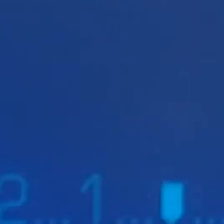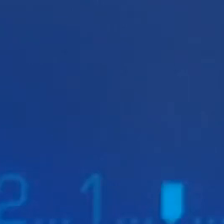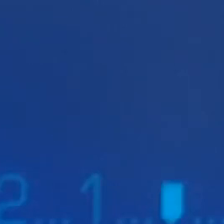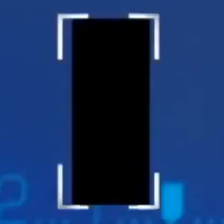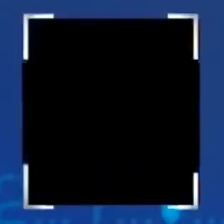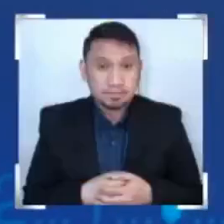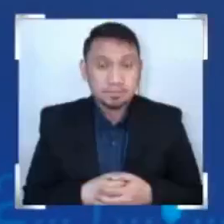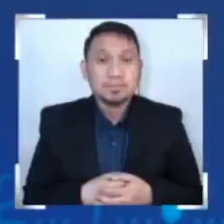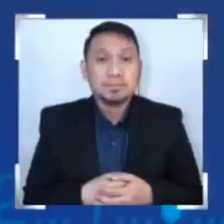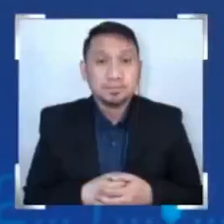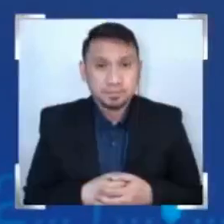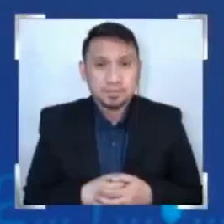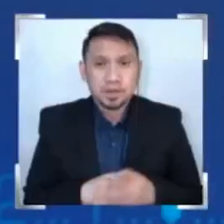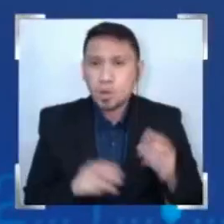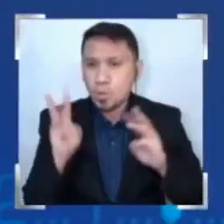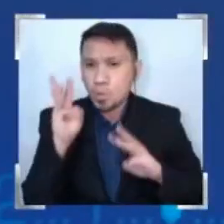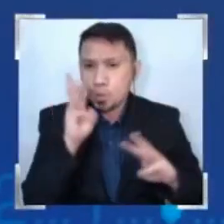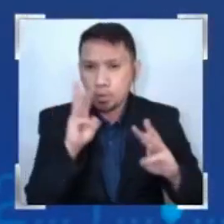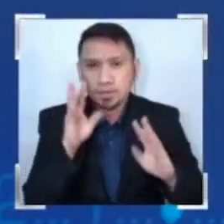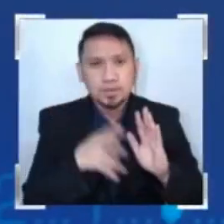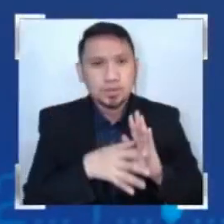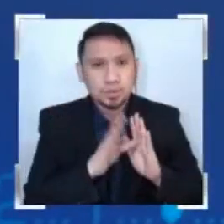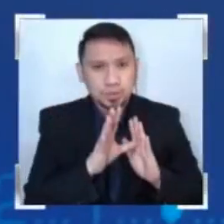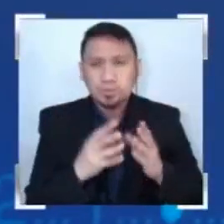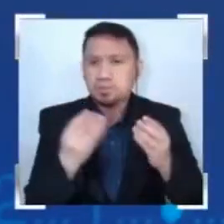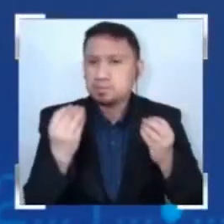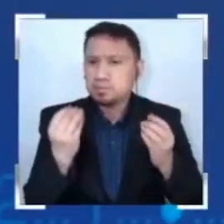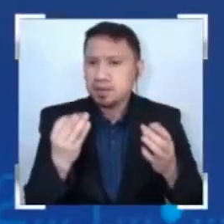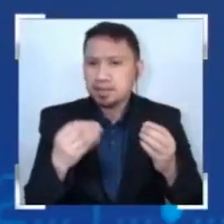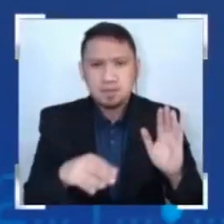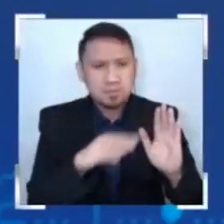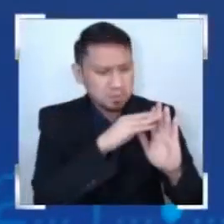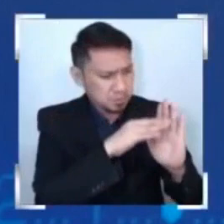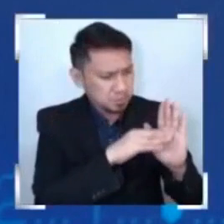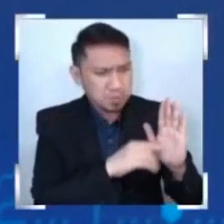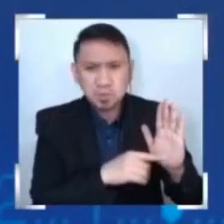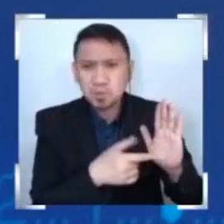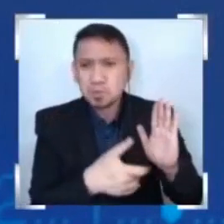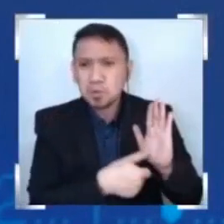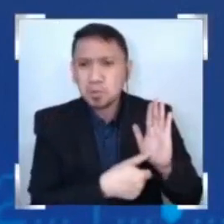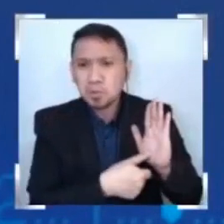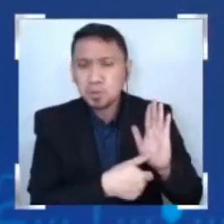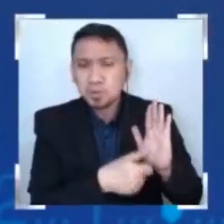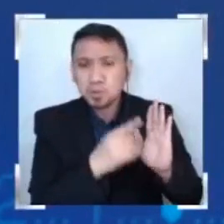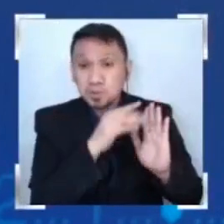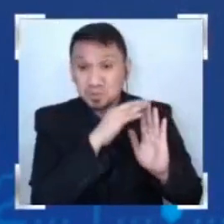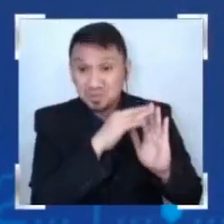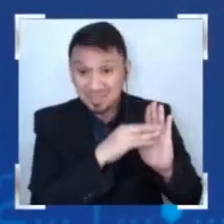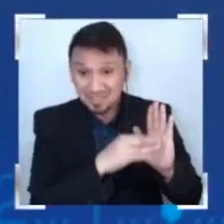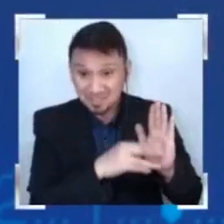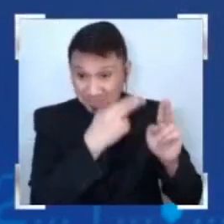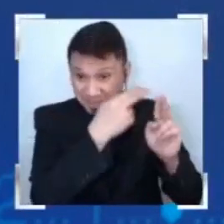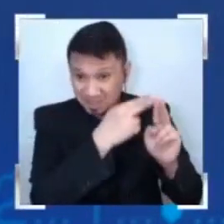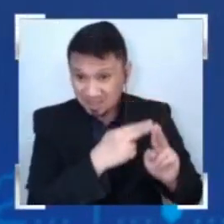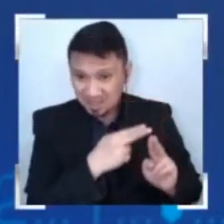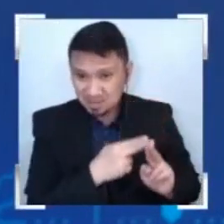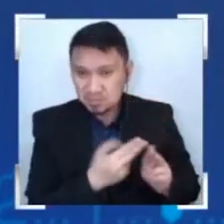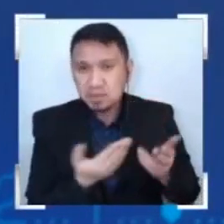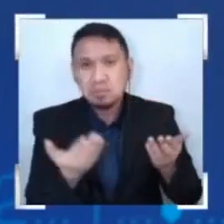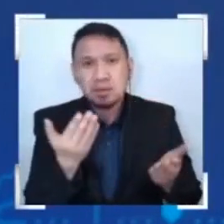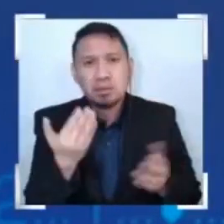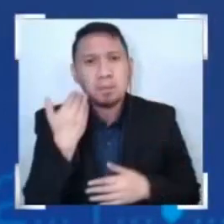Igan, kinababahala ng COMELEC na maaaring marami sa mga nasa listahan ng botante para sa eleksyon 2022 ay namatay